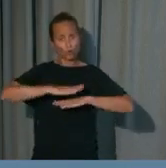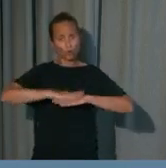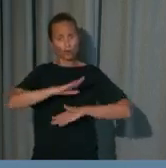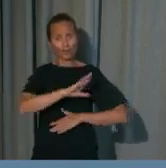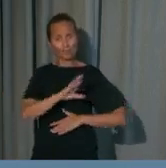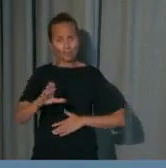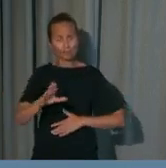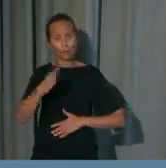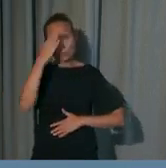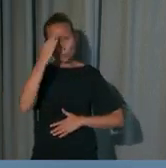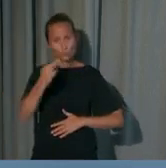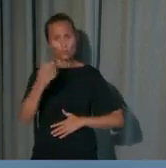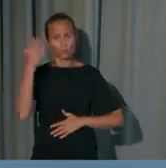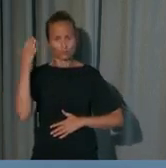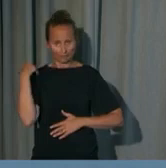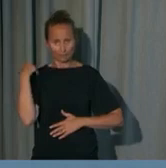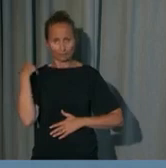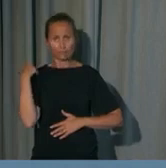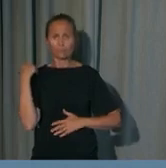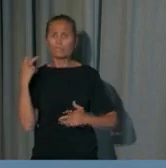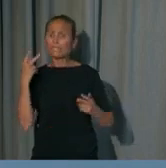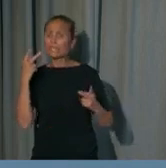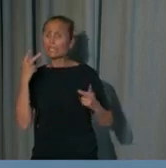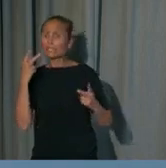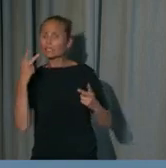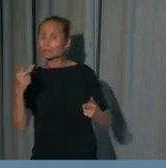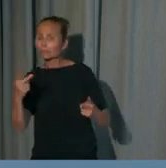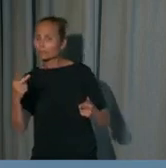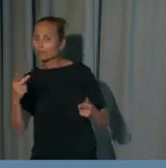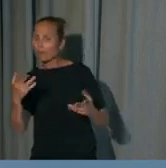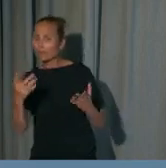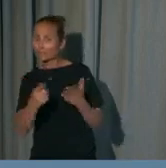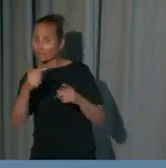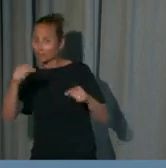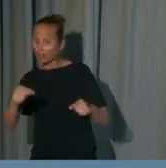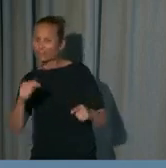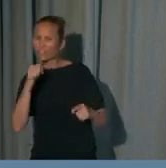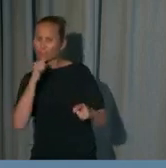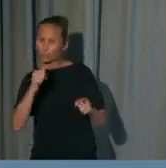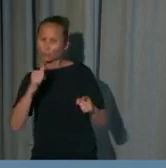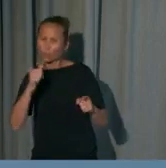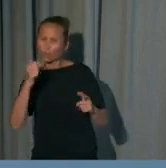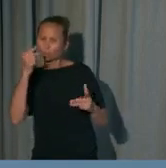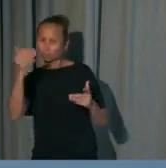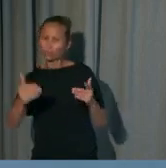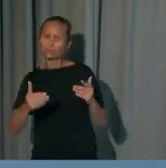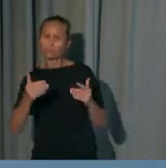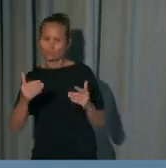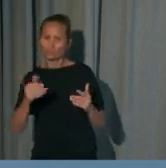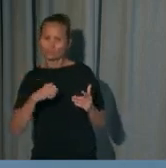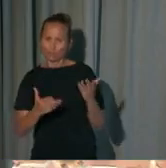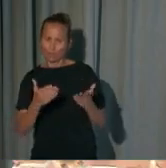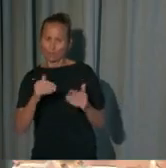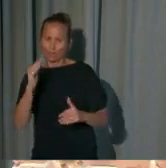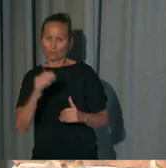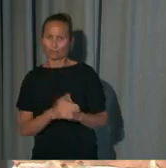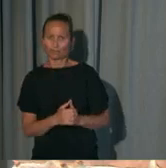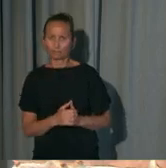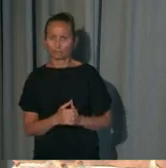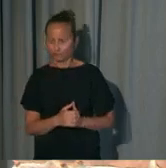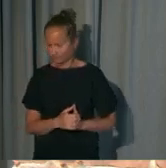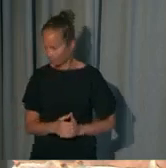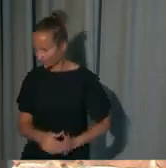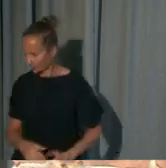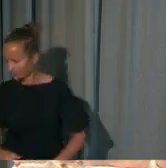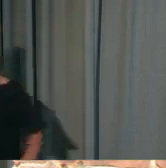på, og den kunnskapen de hadde, i lys av det som skjedd i dag, må vi komme tilbake til hvis vi skal gi noen nærmere vurderinger. Så det spørsmål